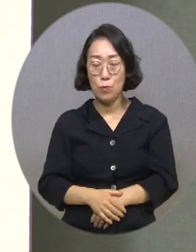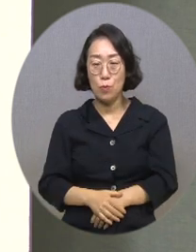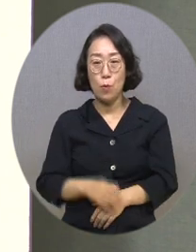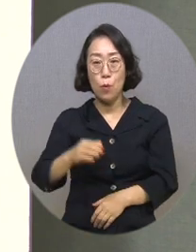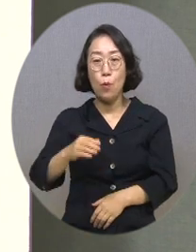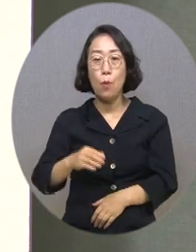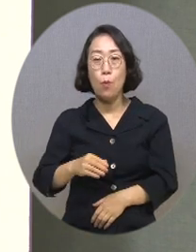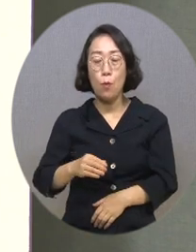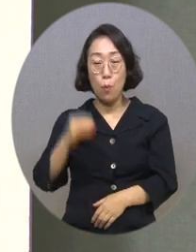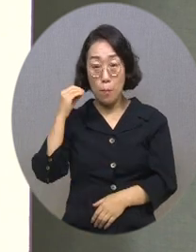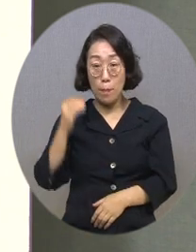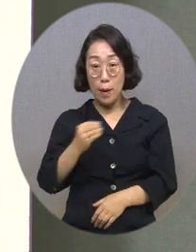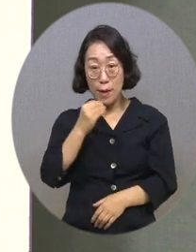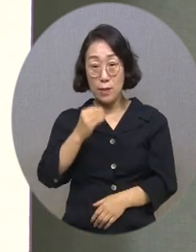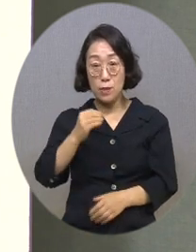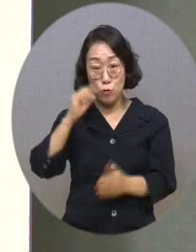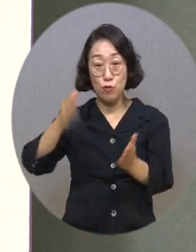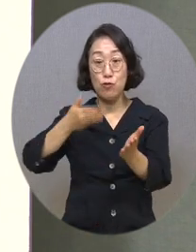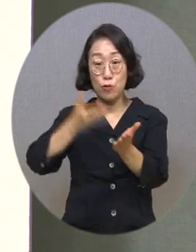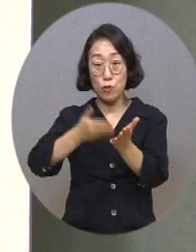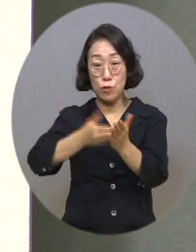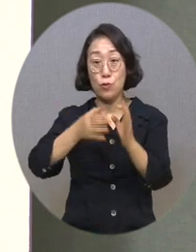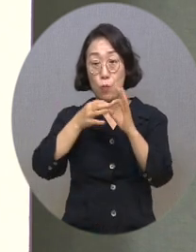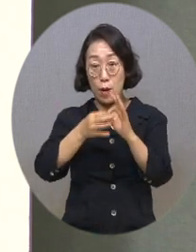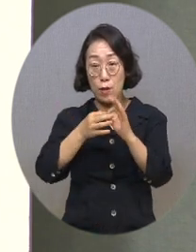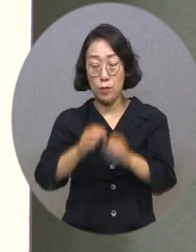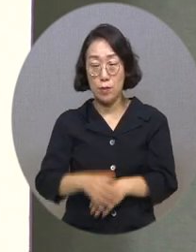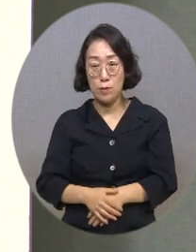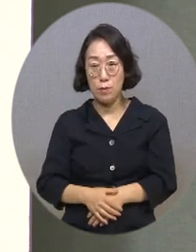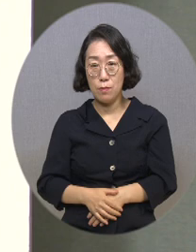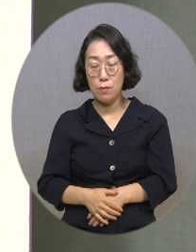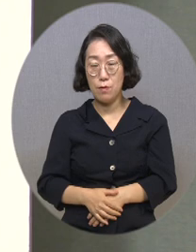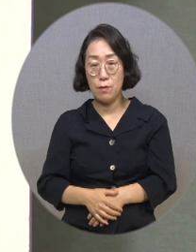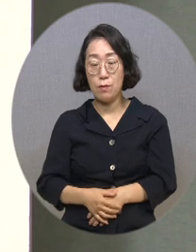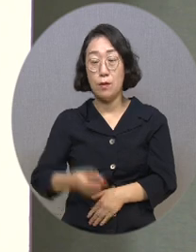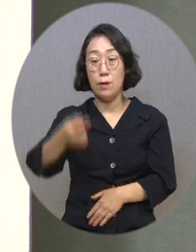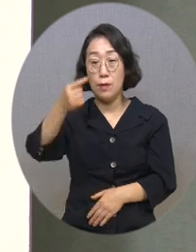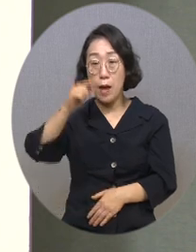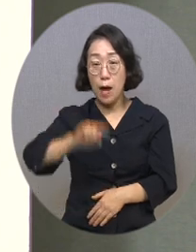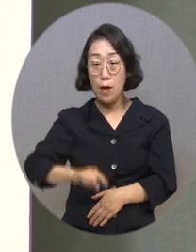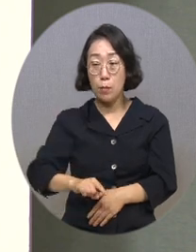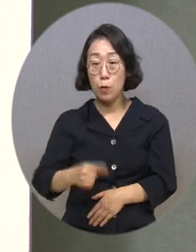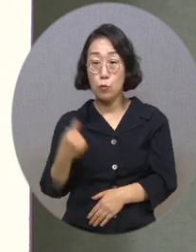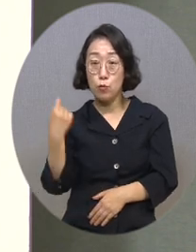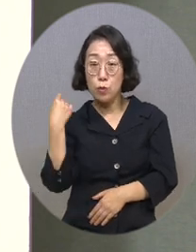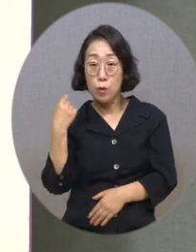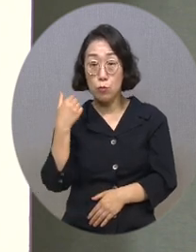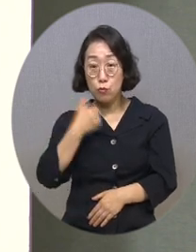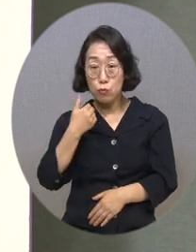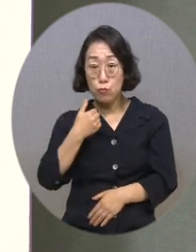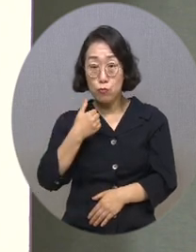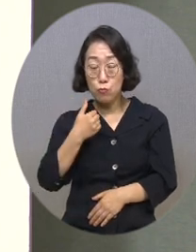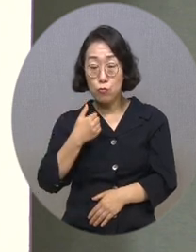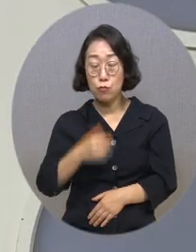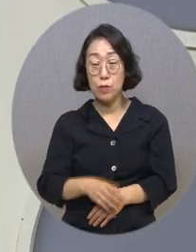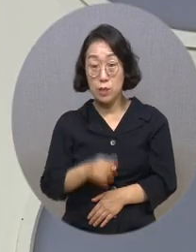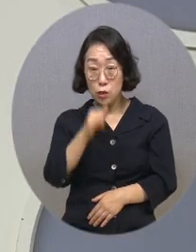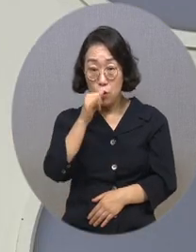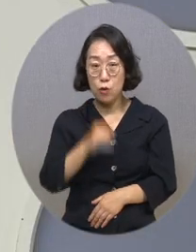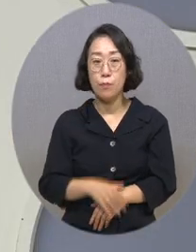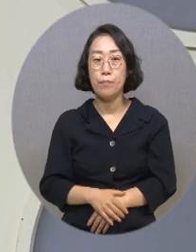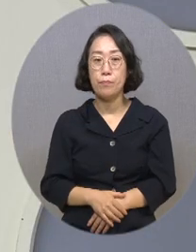분야에서 지금 후속 타자로 따로 온 분이 없죠? 누가 있어요? 제